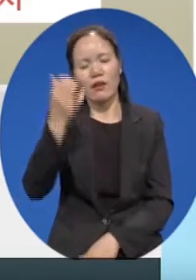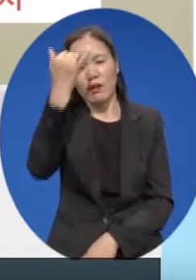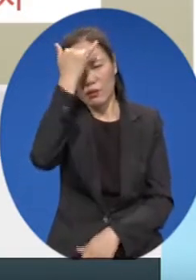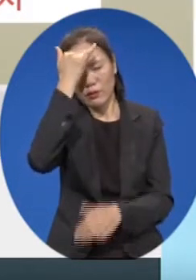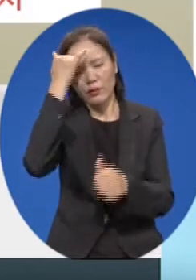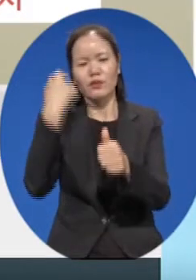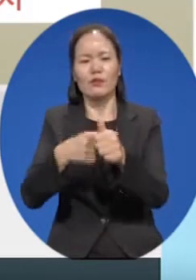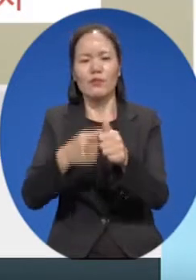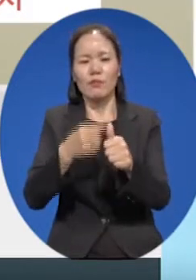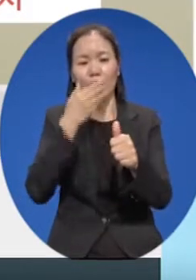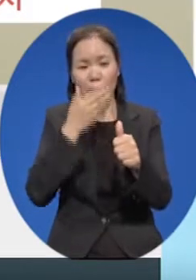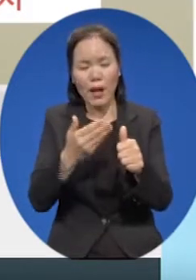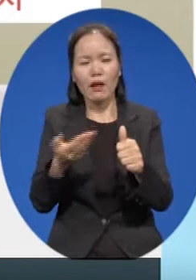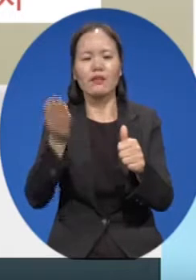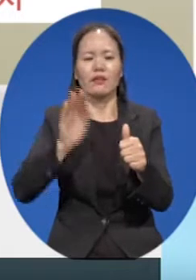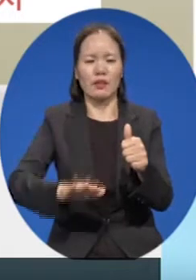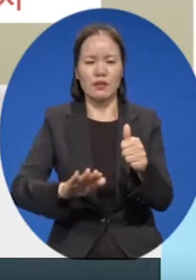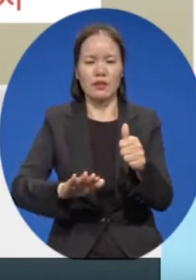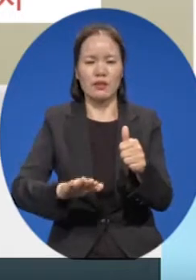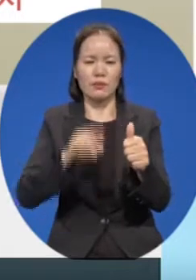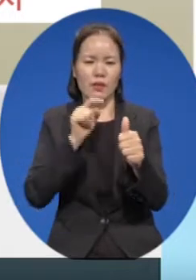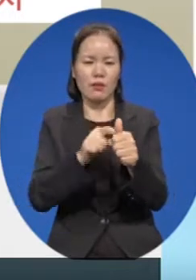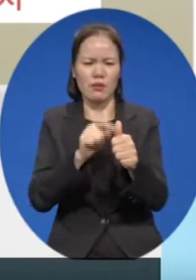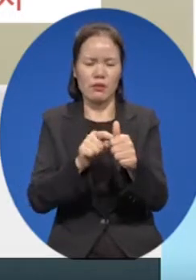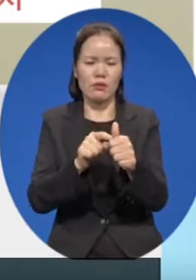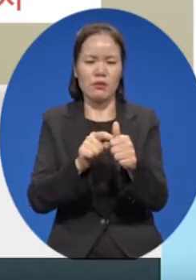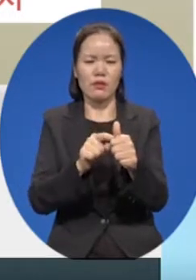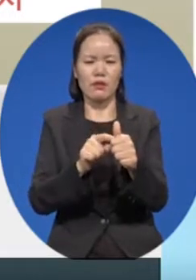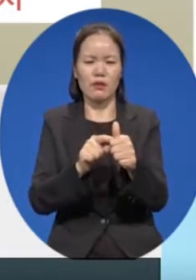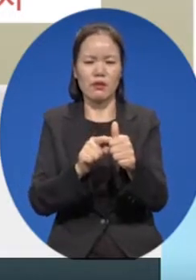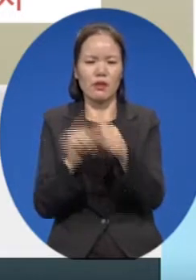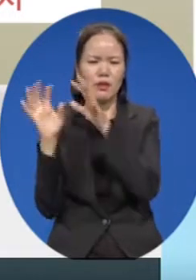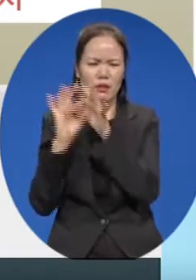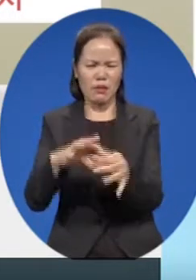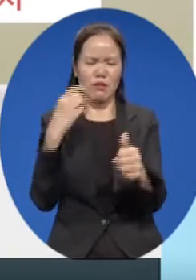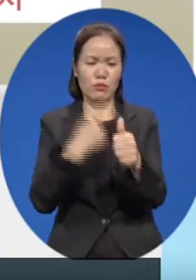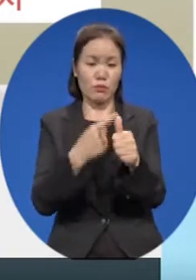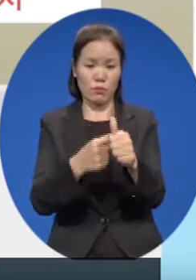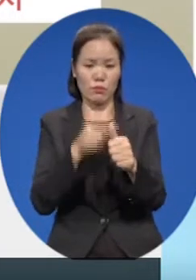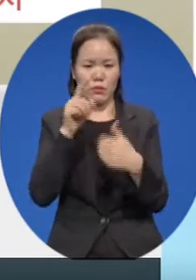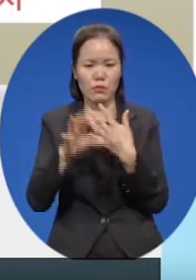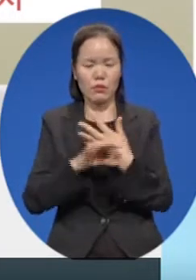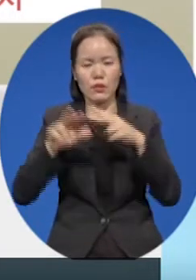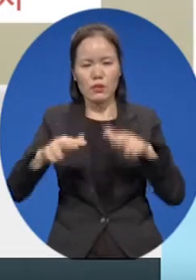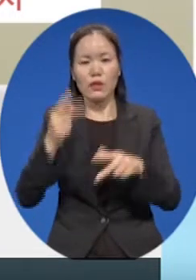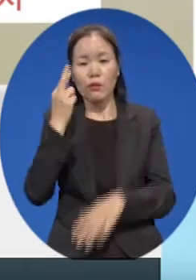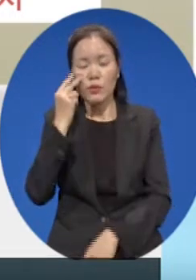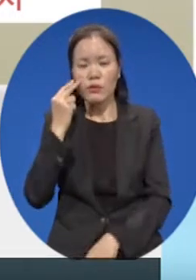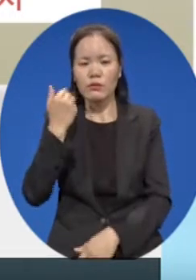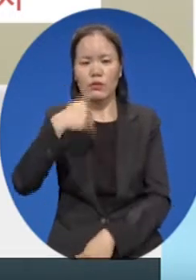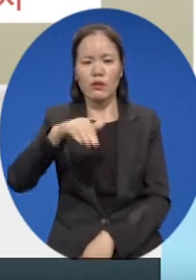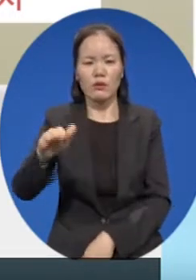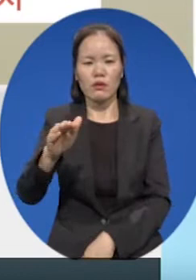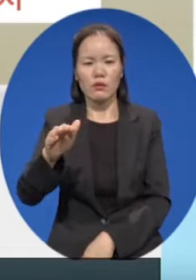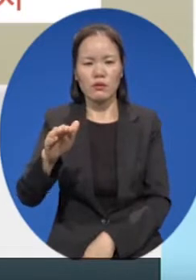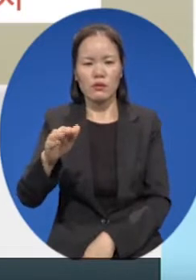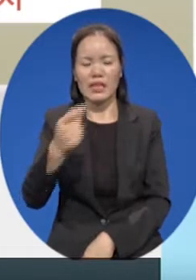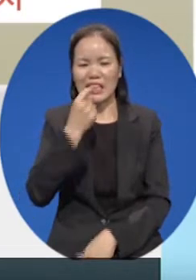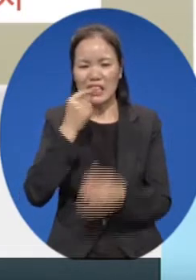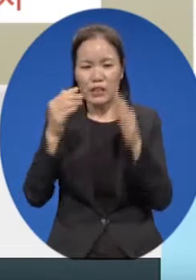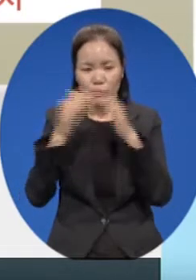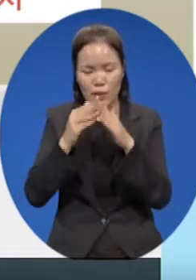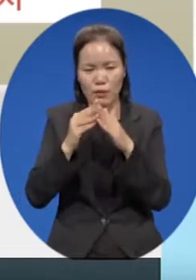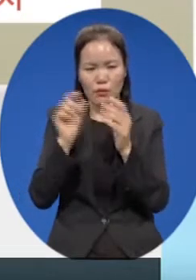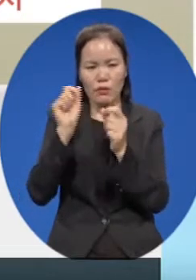몰라도 이 사람을 비판하게 되면 이 이일병 교수를 계속 비판하게 되면은 지금 현재 미국에 가서 백악관 앞에서 1인 시위를 하고 있는